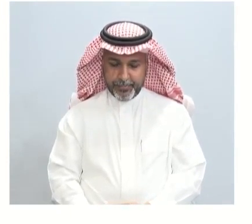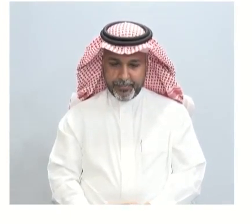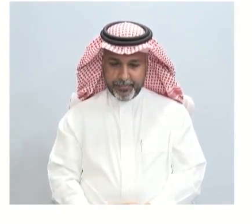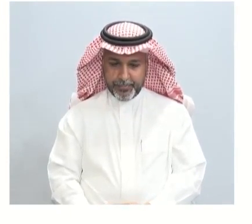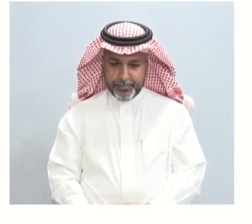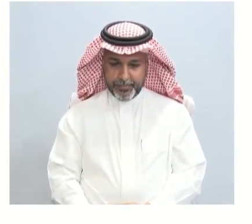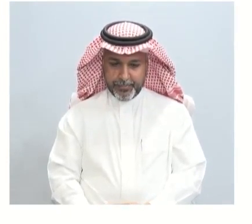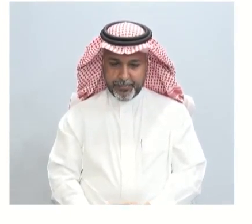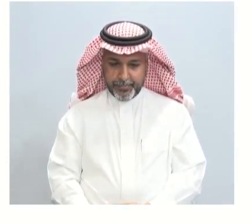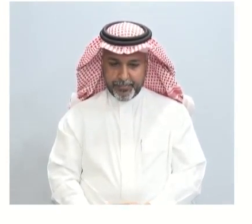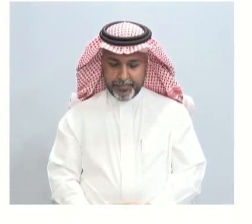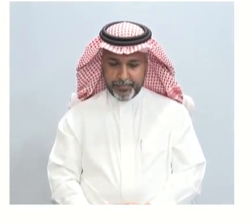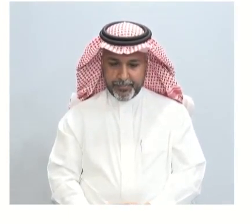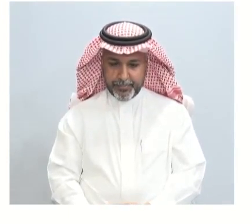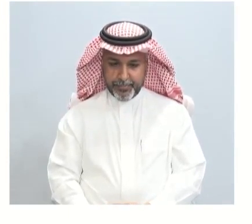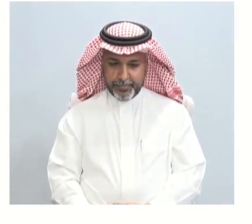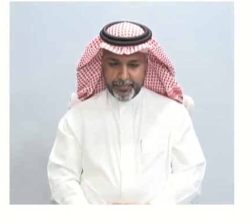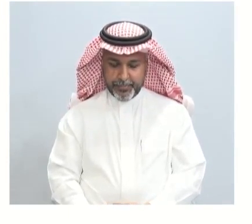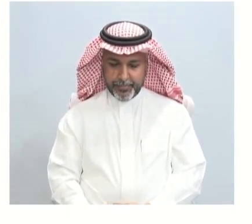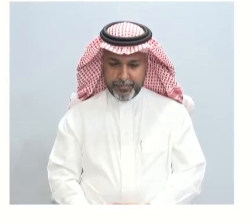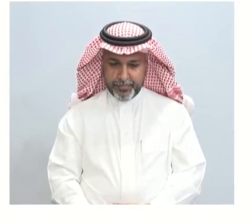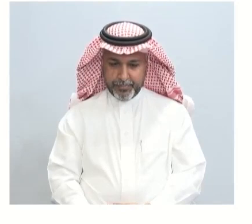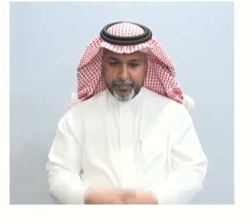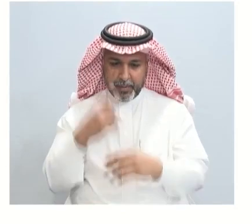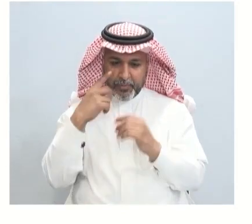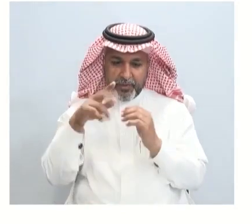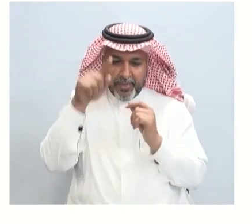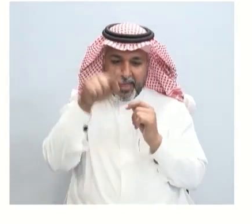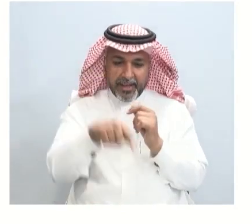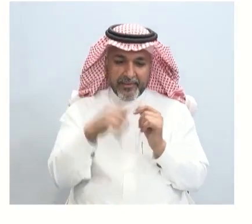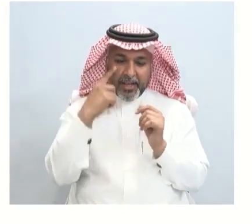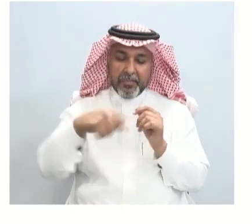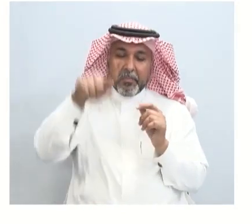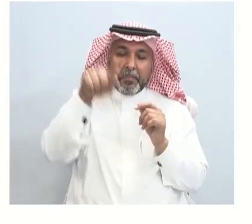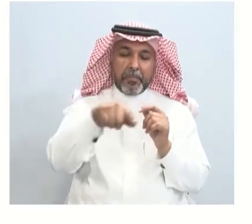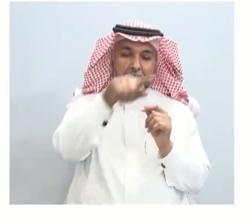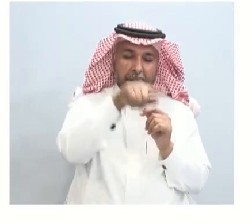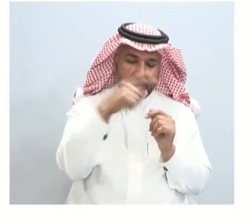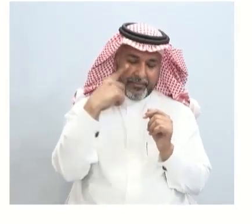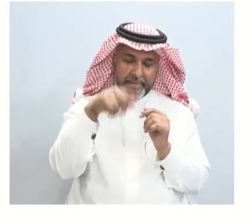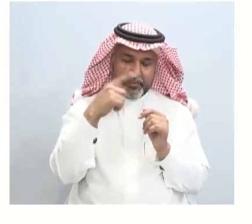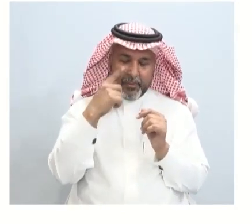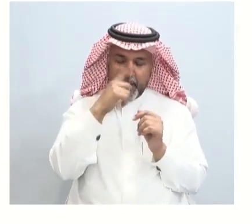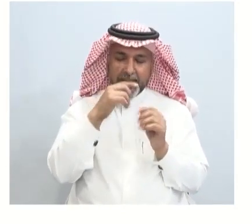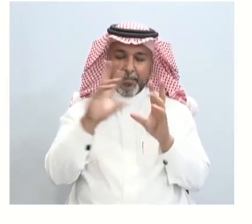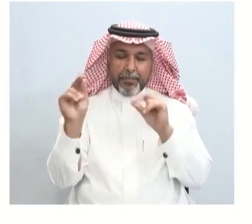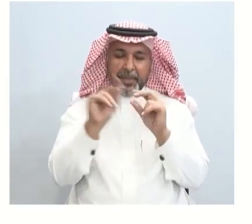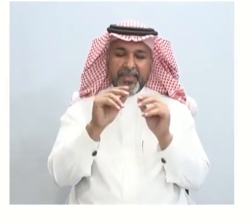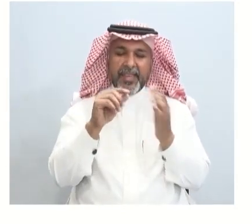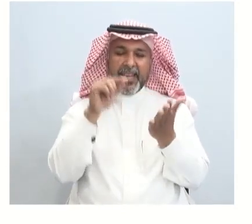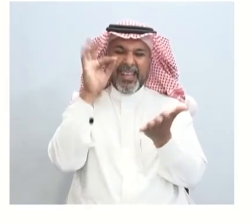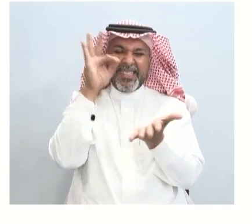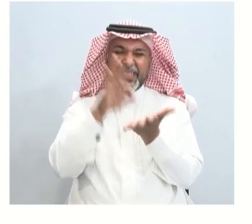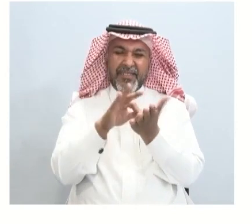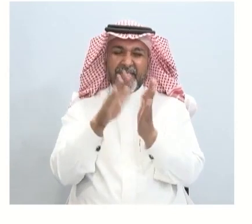داله متماثله حول نقطه الاصل داله الجيب هي داله متماثله حول نقطه الاصل ش اقصد ب